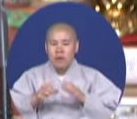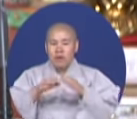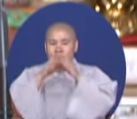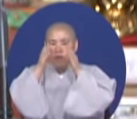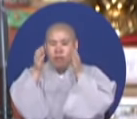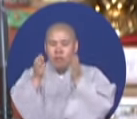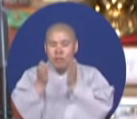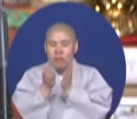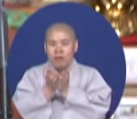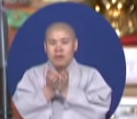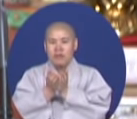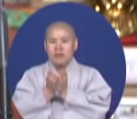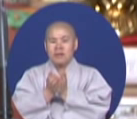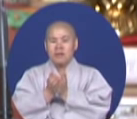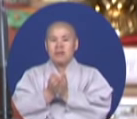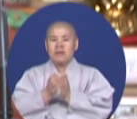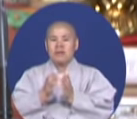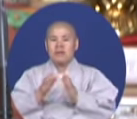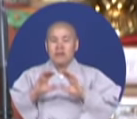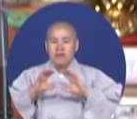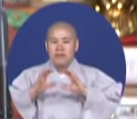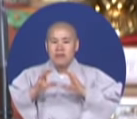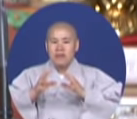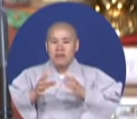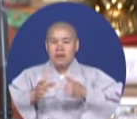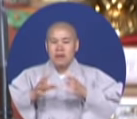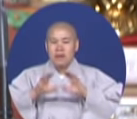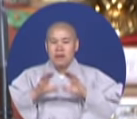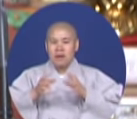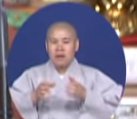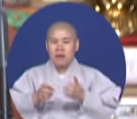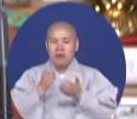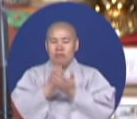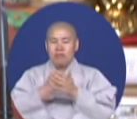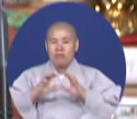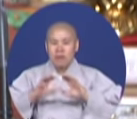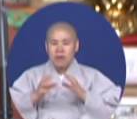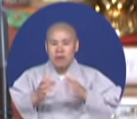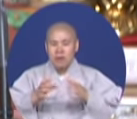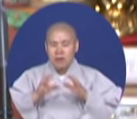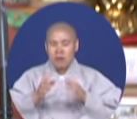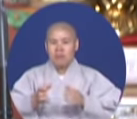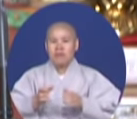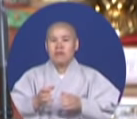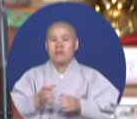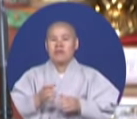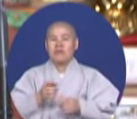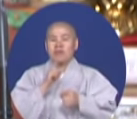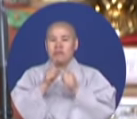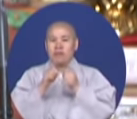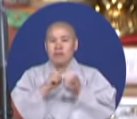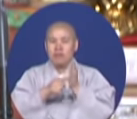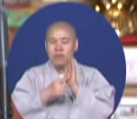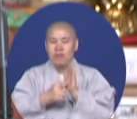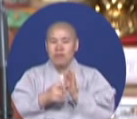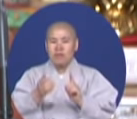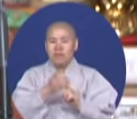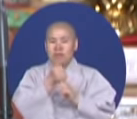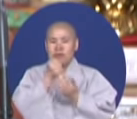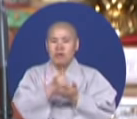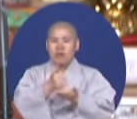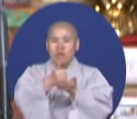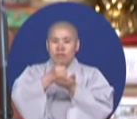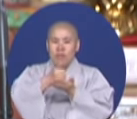온 삼천대천 세계, 온 세계가 다 법계지만, 그 장소에서는 그 부처님 모시는 그